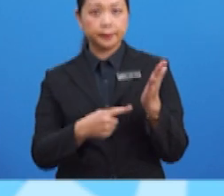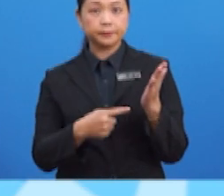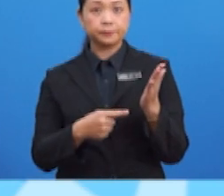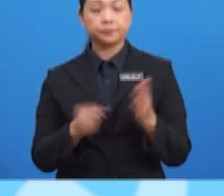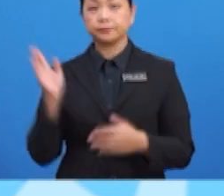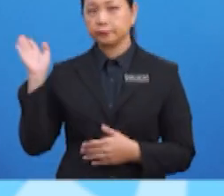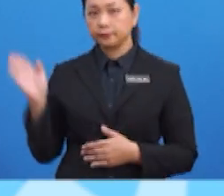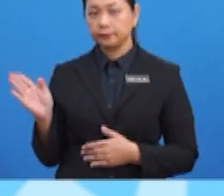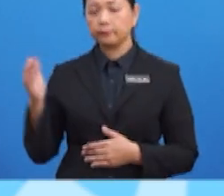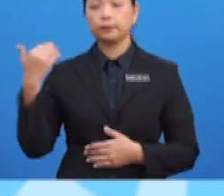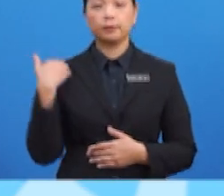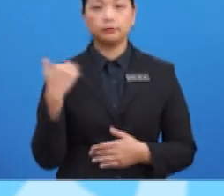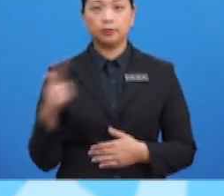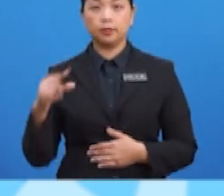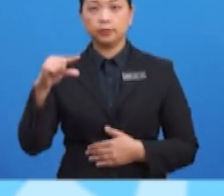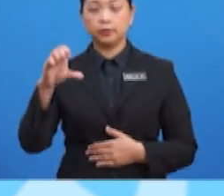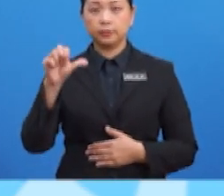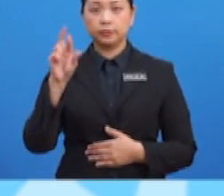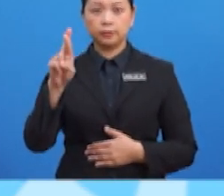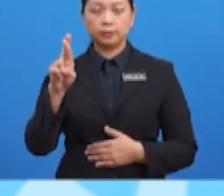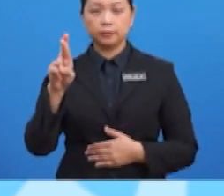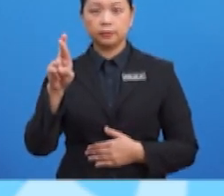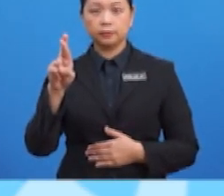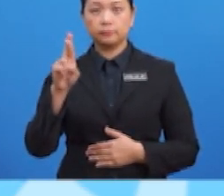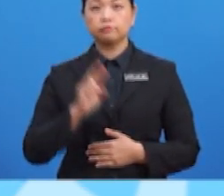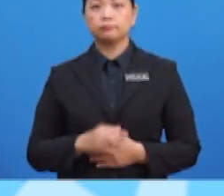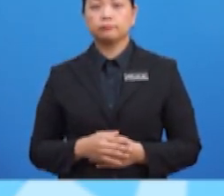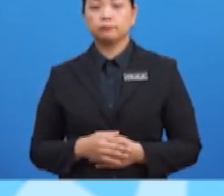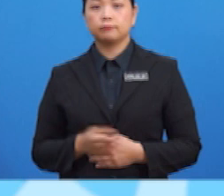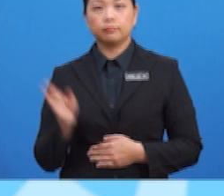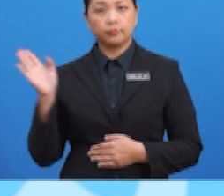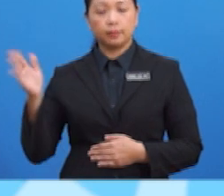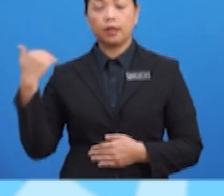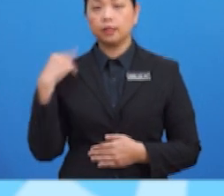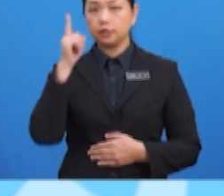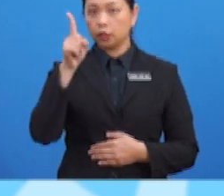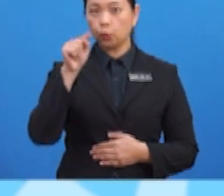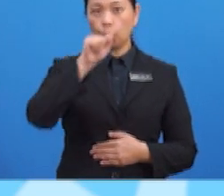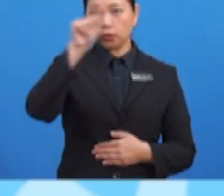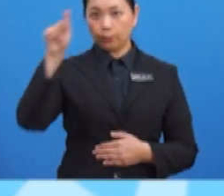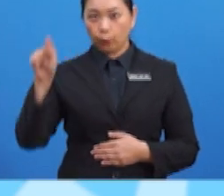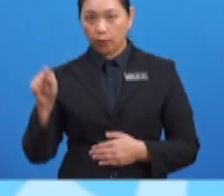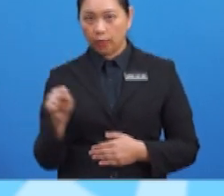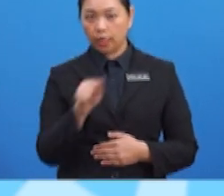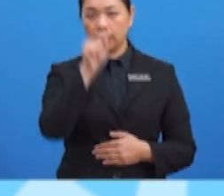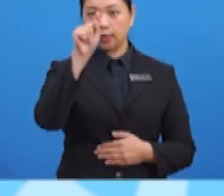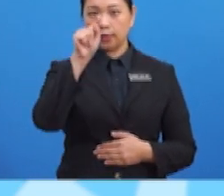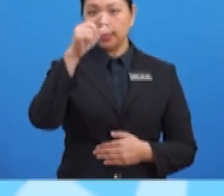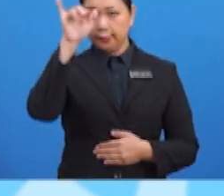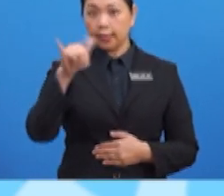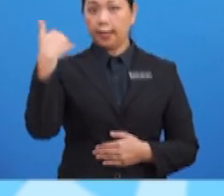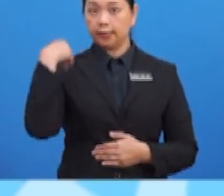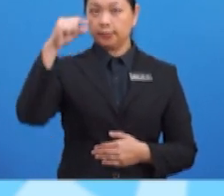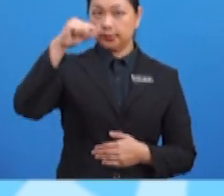Ini adalah gear. Gear itu apa? Gear ialah satu roda bulat yang